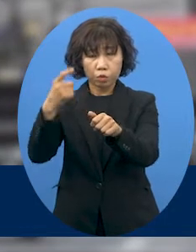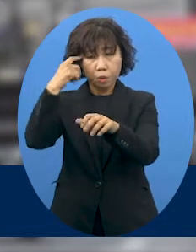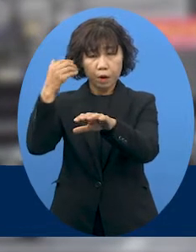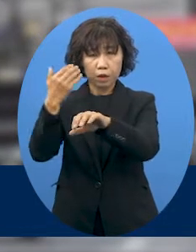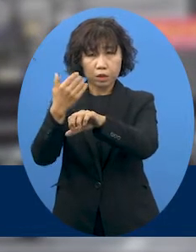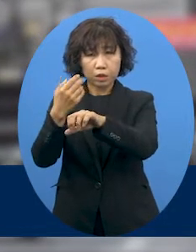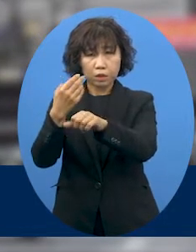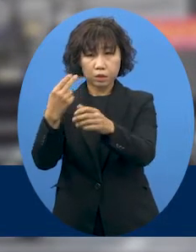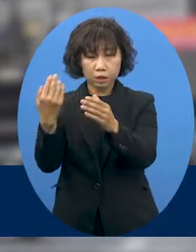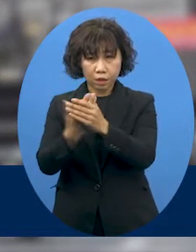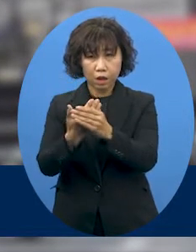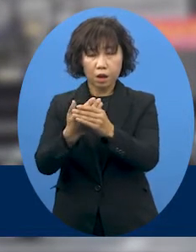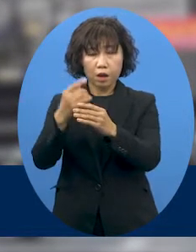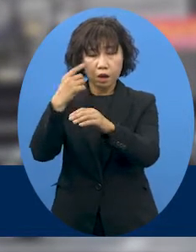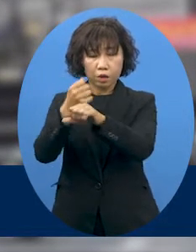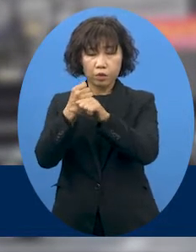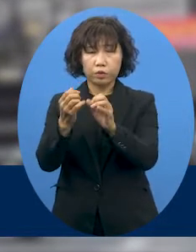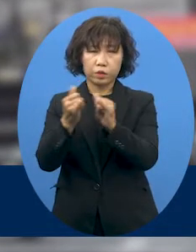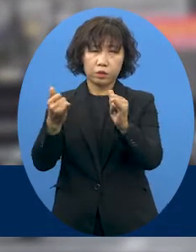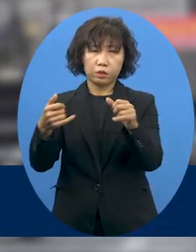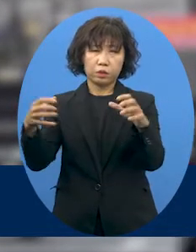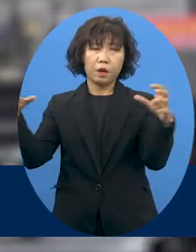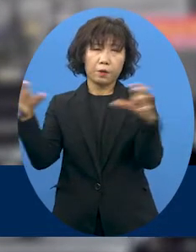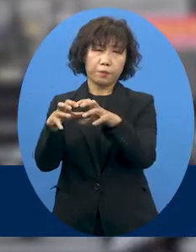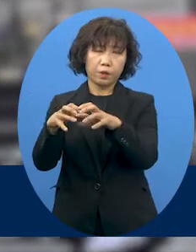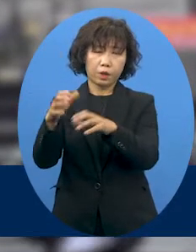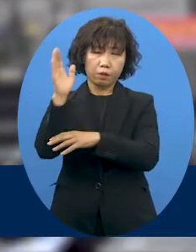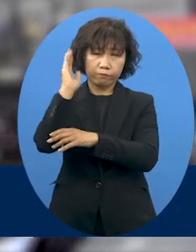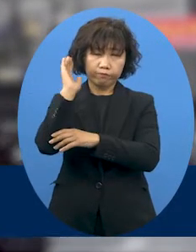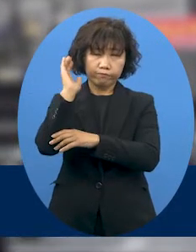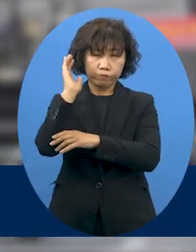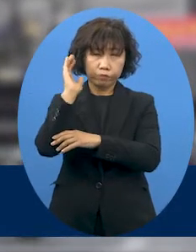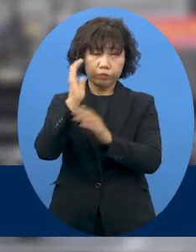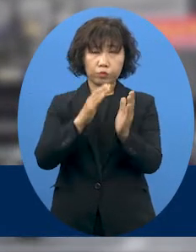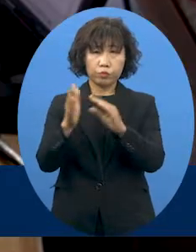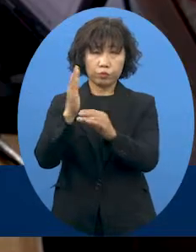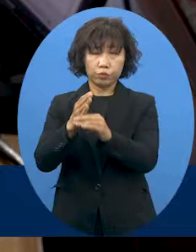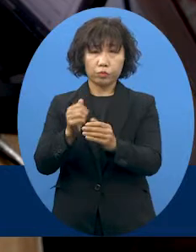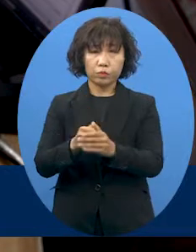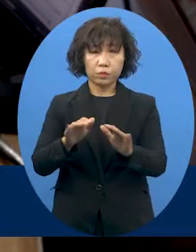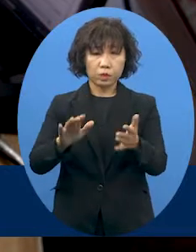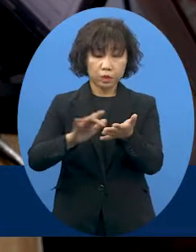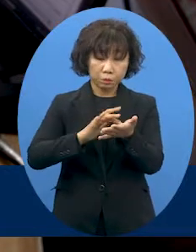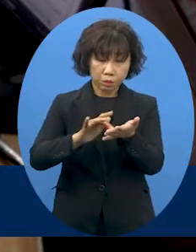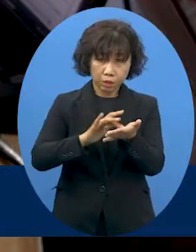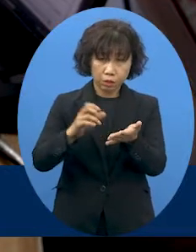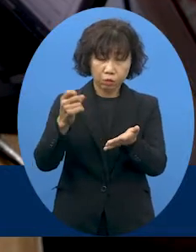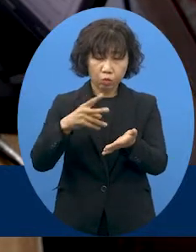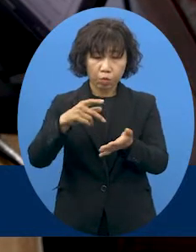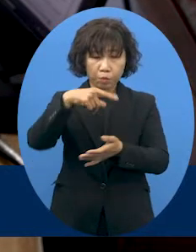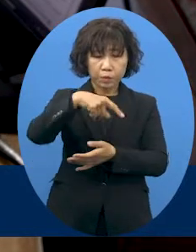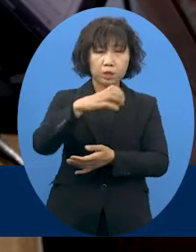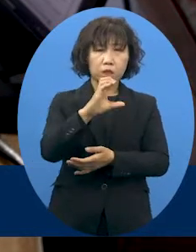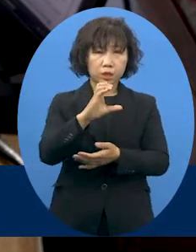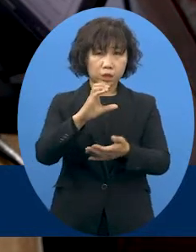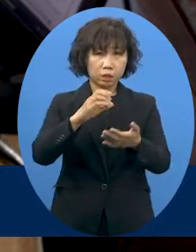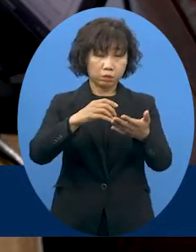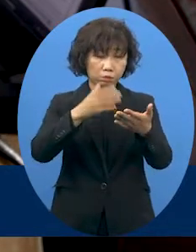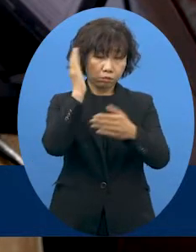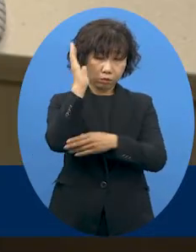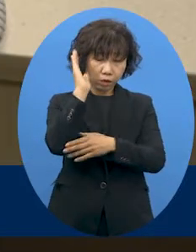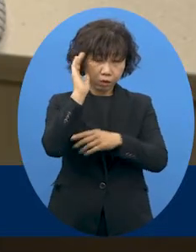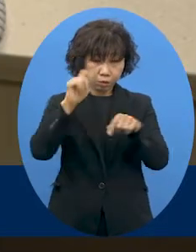연구원 으로 강사진을 편성 했으며 강의는 온라인으로 진행됩니다 참가자는 스마트폰이나 pc 를 통해